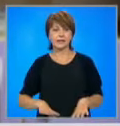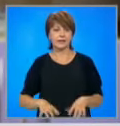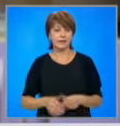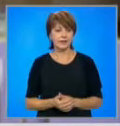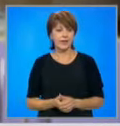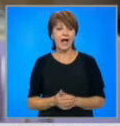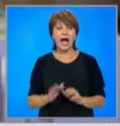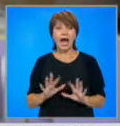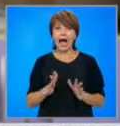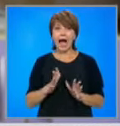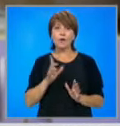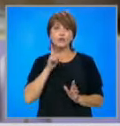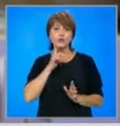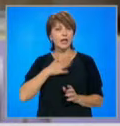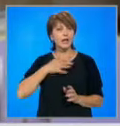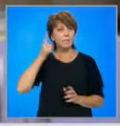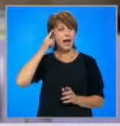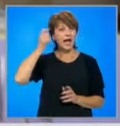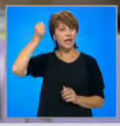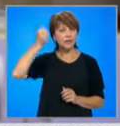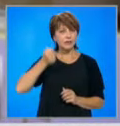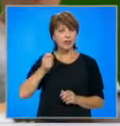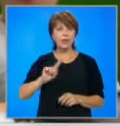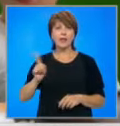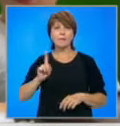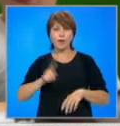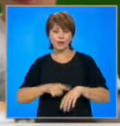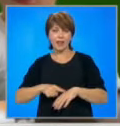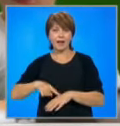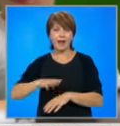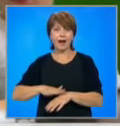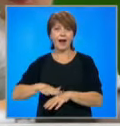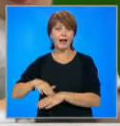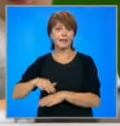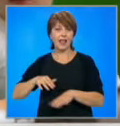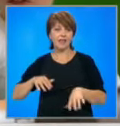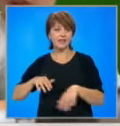Ако има инсулт, човек не може да си мести ръката. Едната част